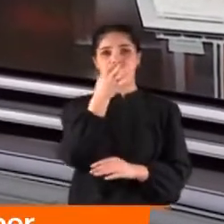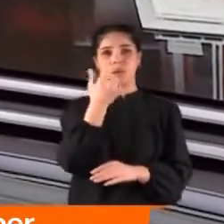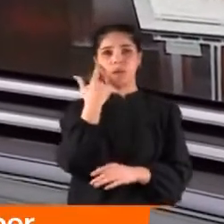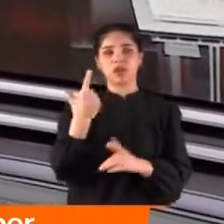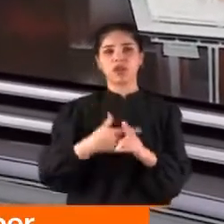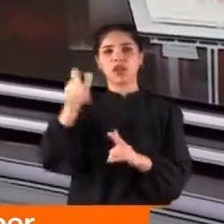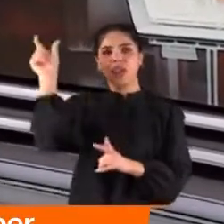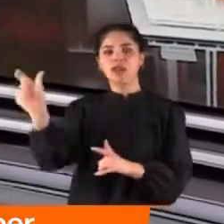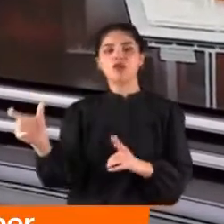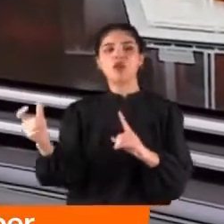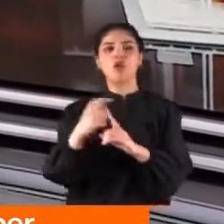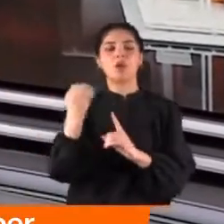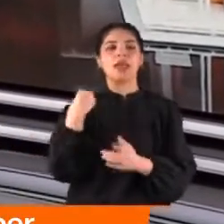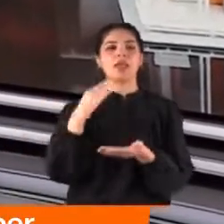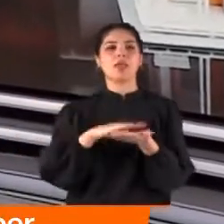koruyan yeni bir düzenleme geliyor.